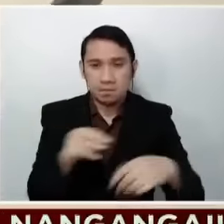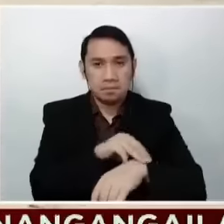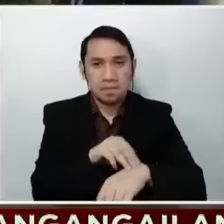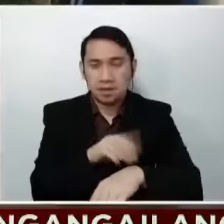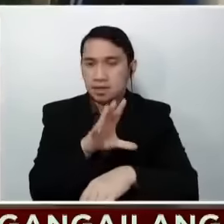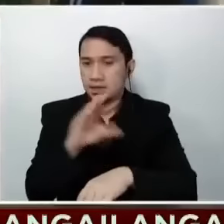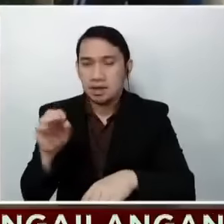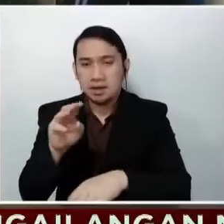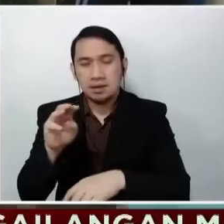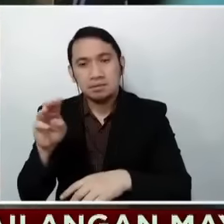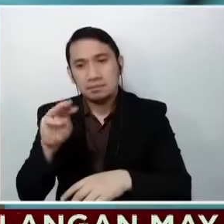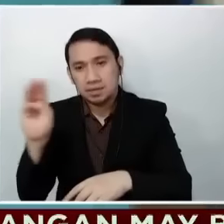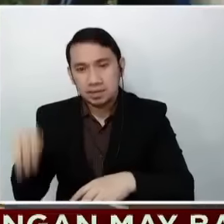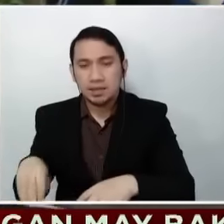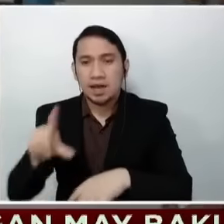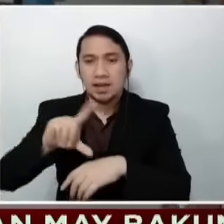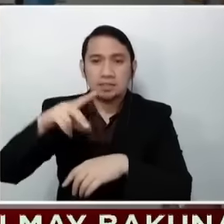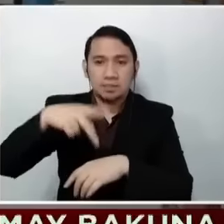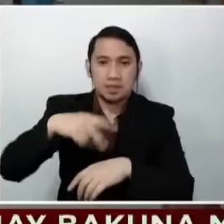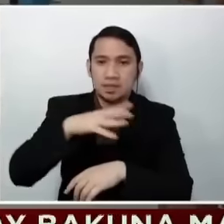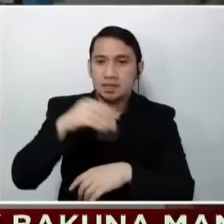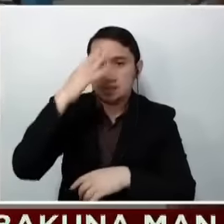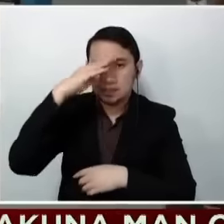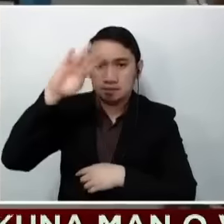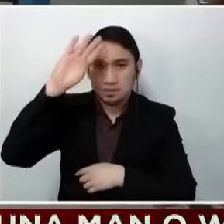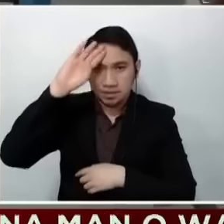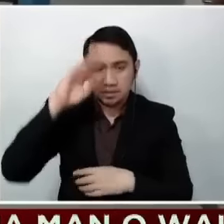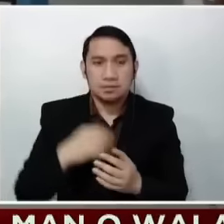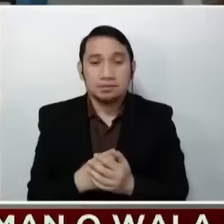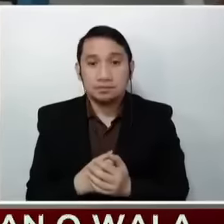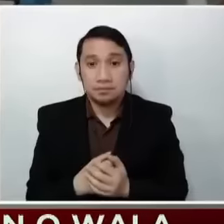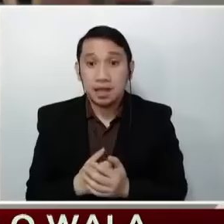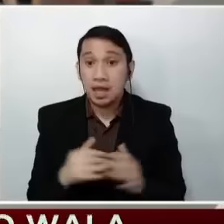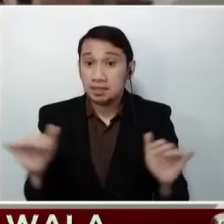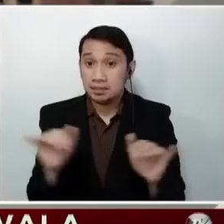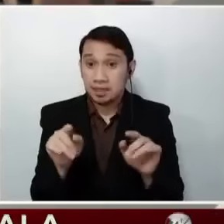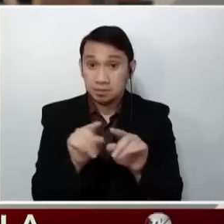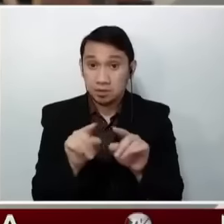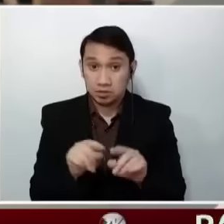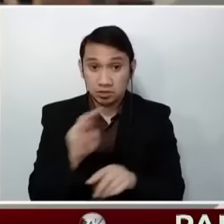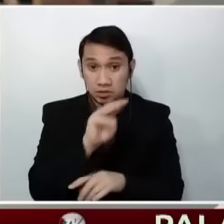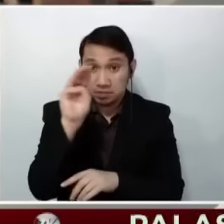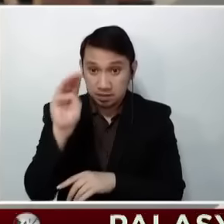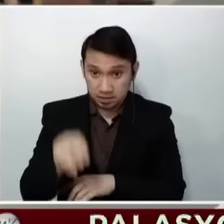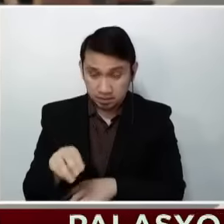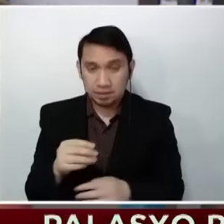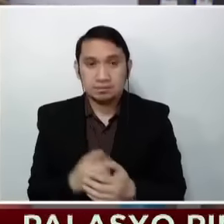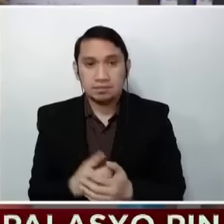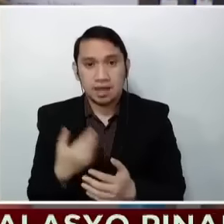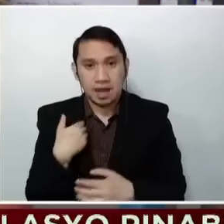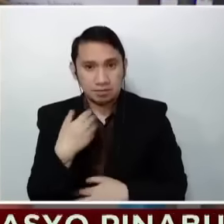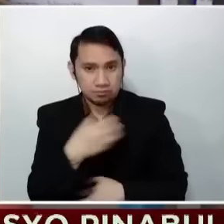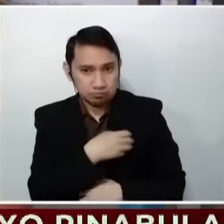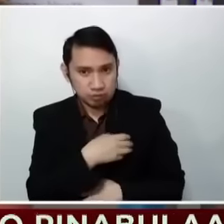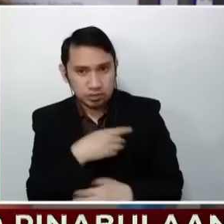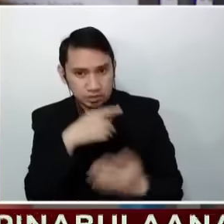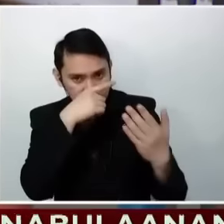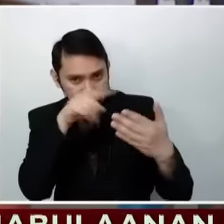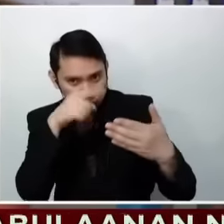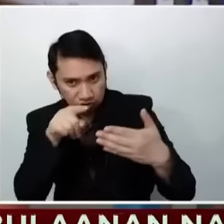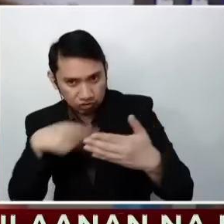Parañaque, Las Piñas at Cavite. Kaya gaya sa Manila, bukod sa PNP checkpoints, nag-set up na rin